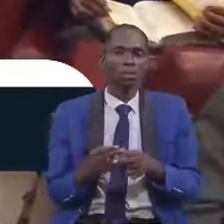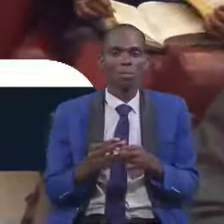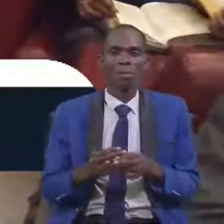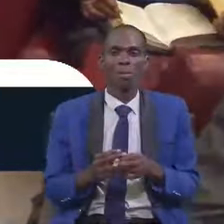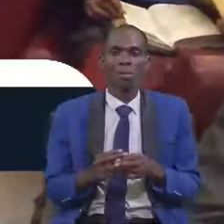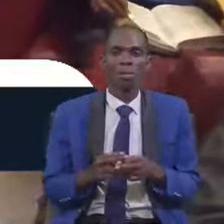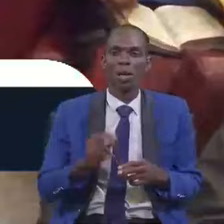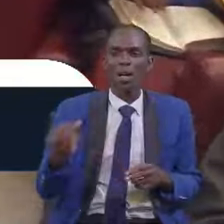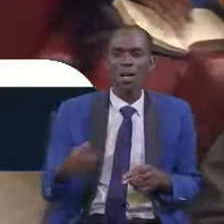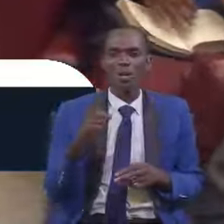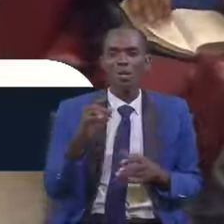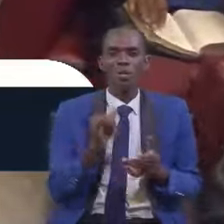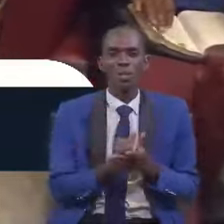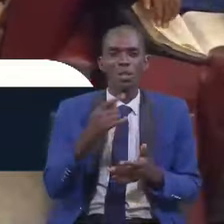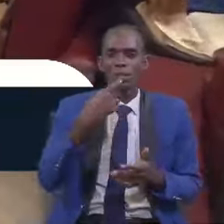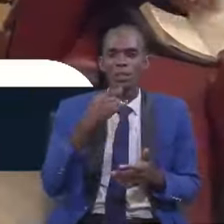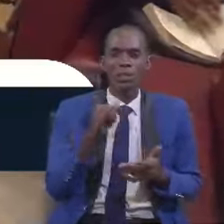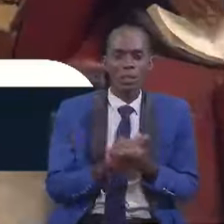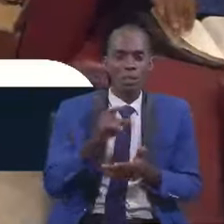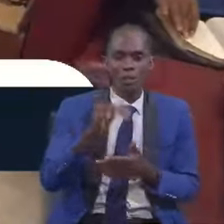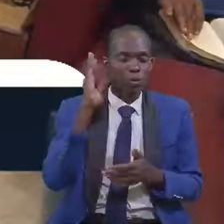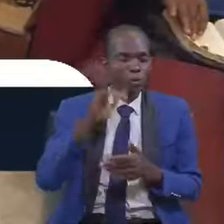Quiconque dit que vous n'allez pas prospérer est un menteur.